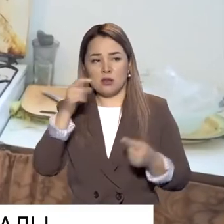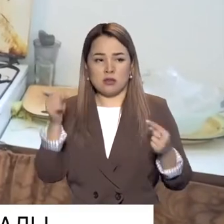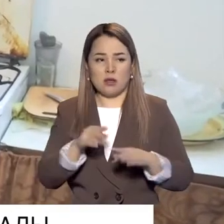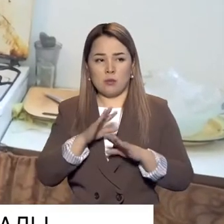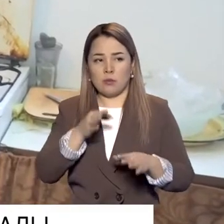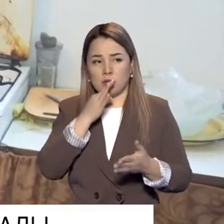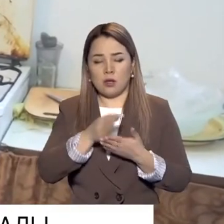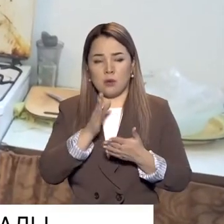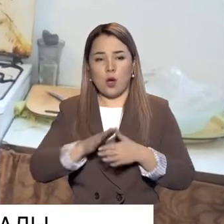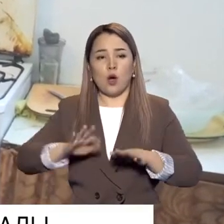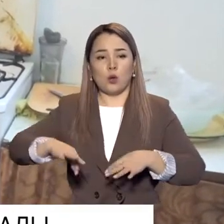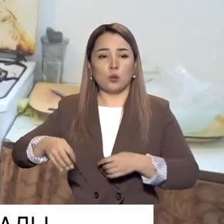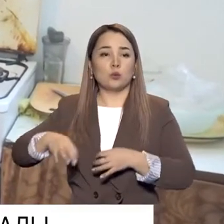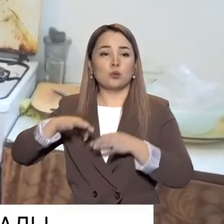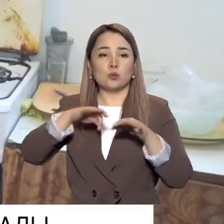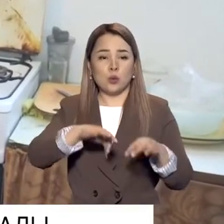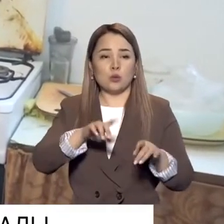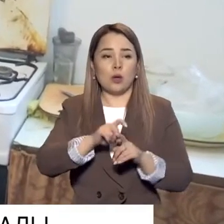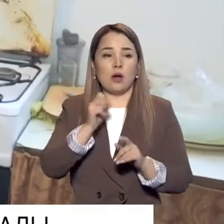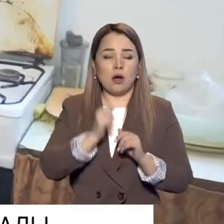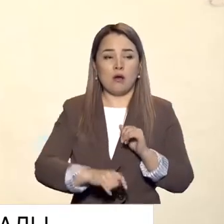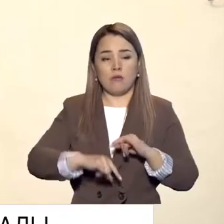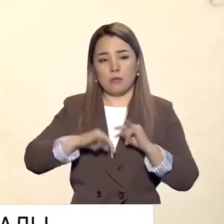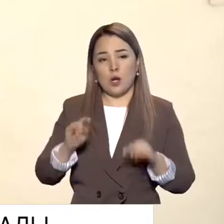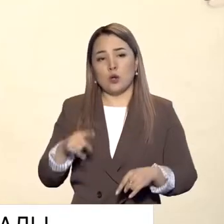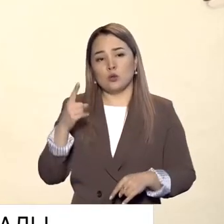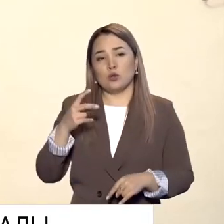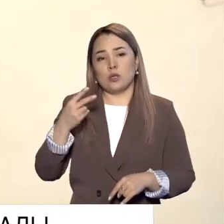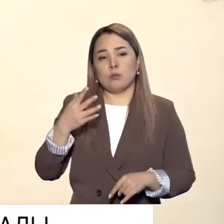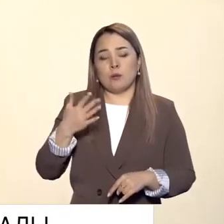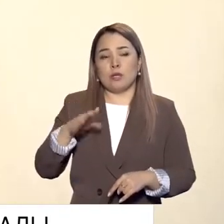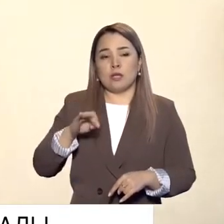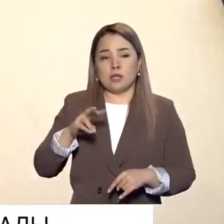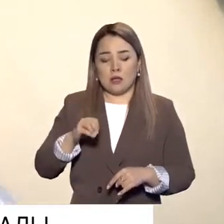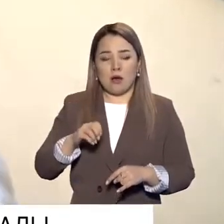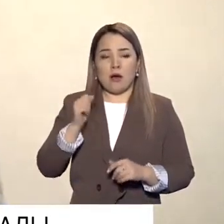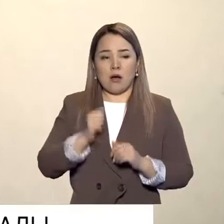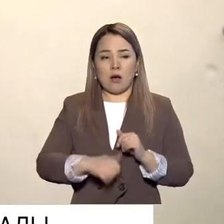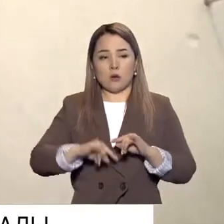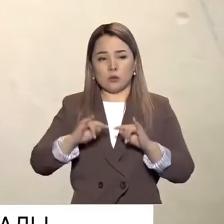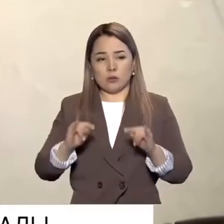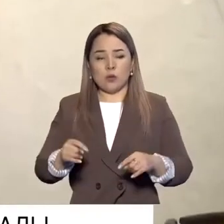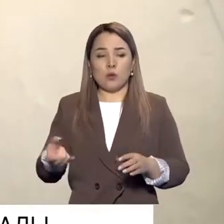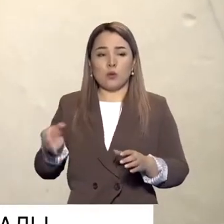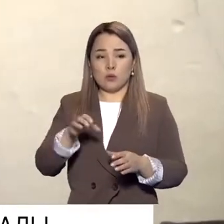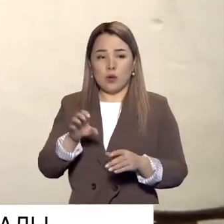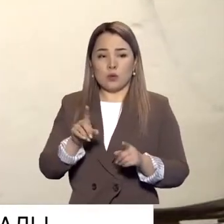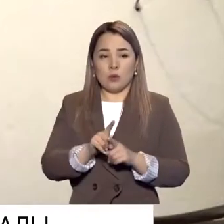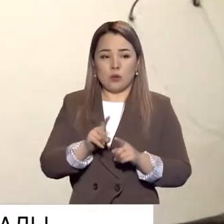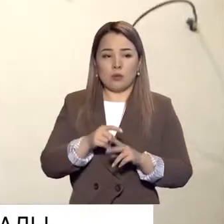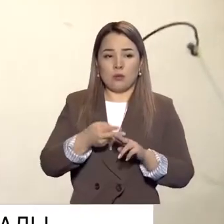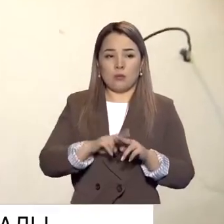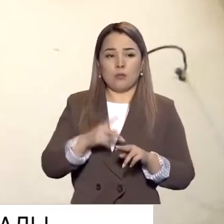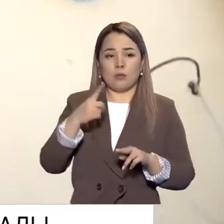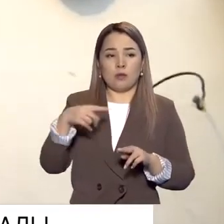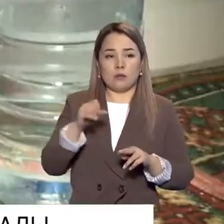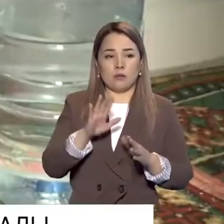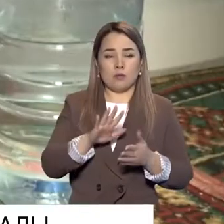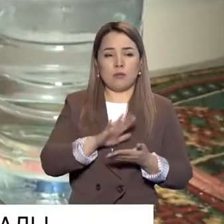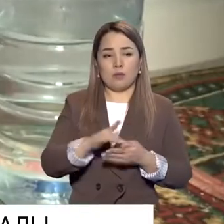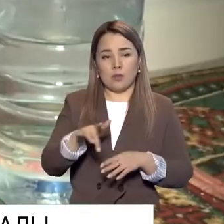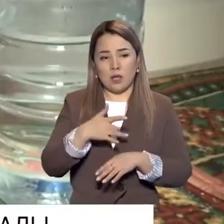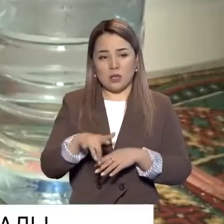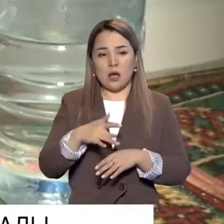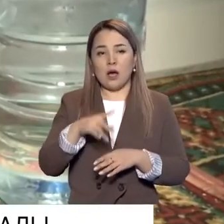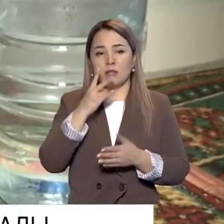Тұрғындардың айтуынша, көлікпен жеткізілетін судың әр флягі 125 теңге. Үйдегі бар ыдысқа толтырып алғанмен, кейде ол бір аптаға жетпей таусылып